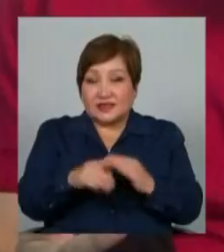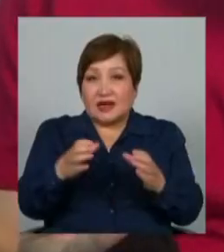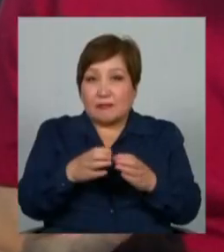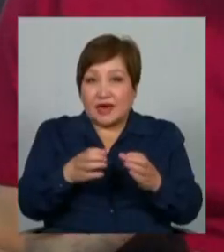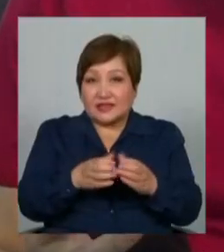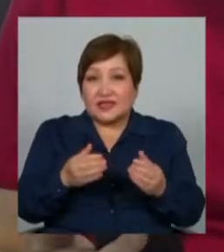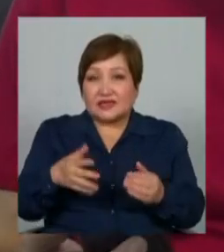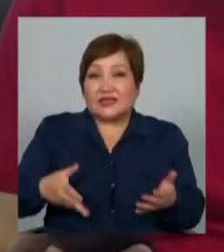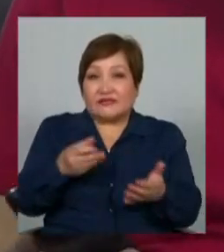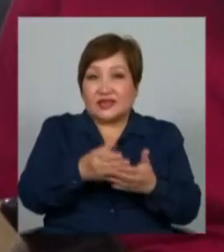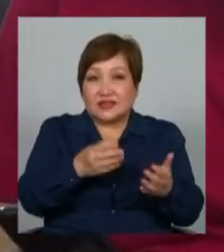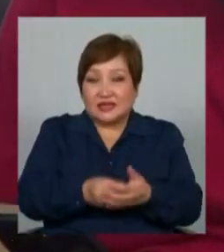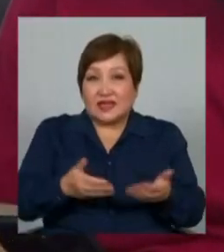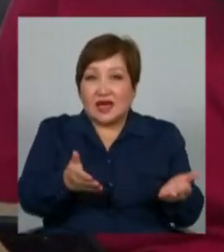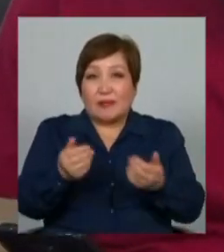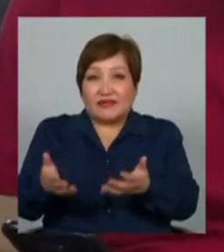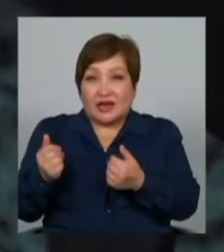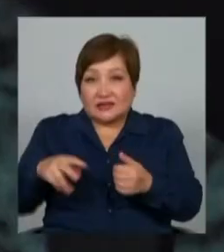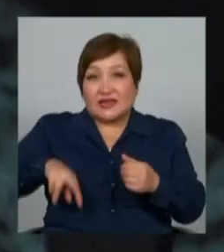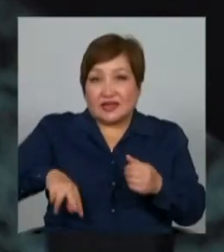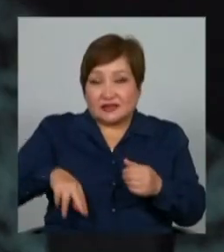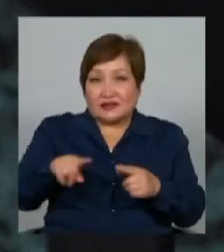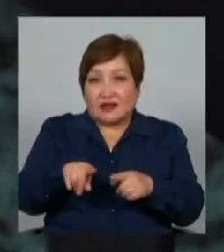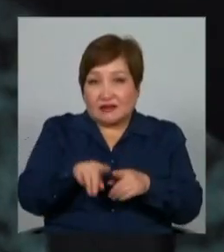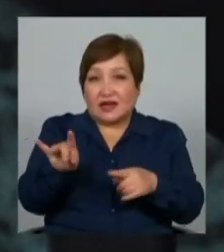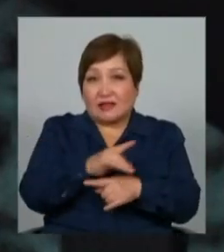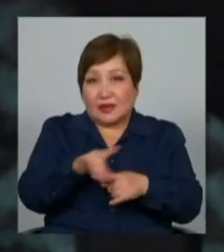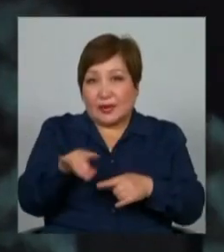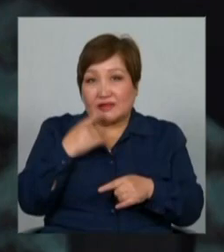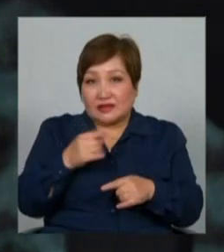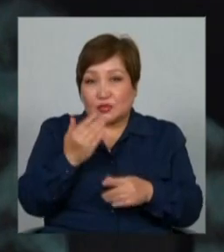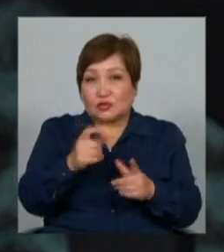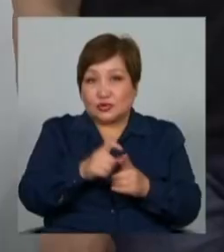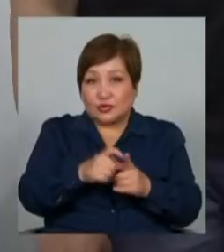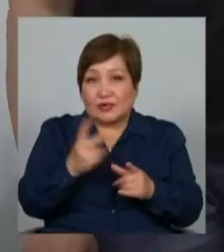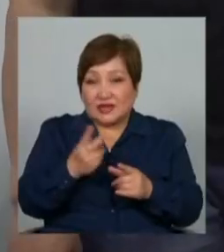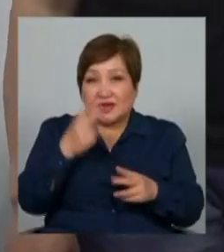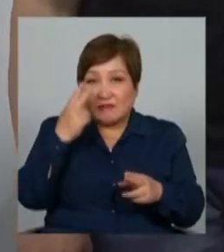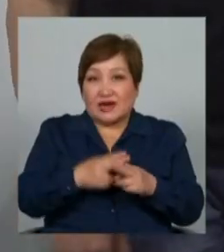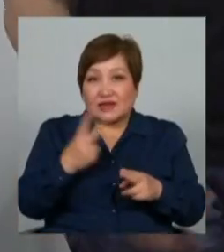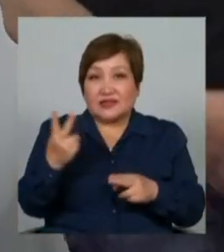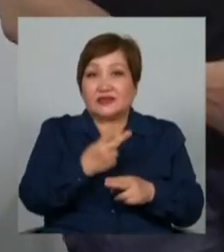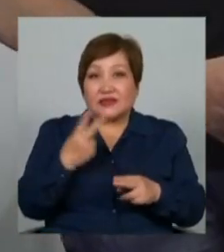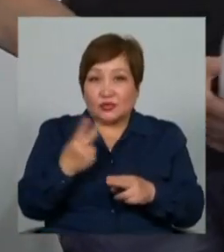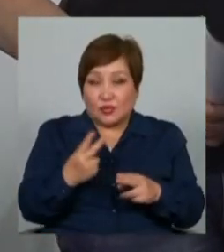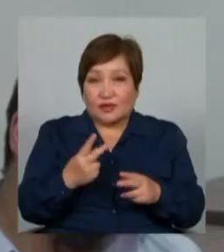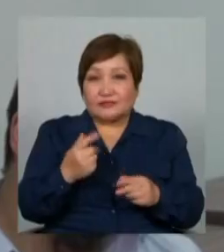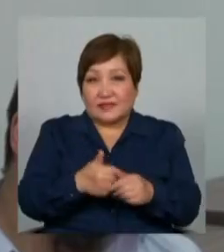айналысқан агенттіктің директоры да алданып қалдық дейді. Оның сөзінше мұның бәрін ағайынды екі азамат алдын ала